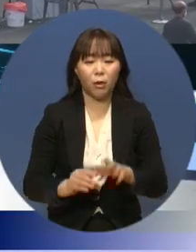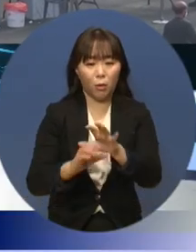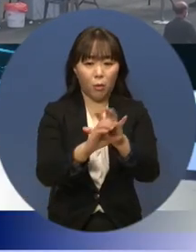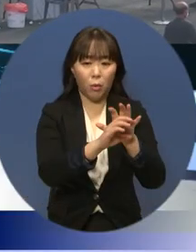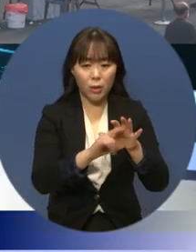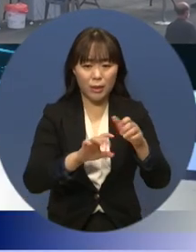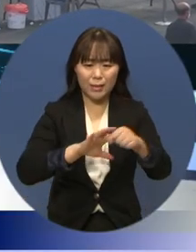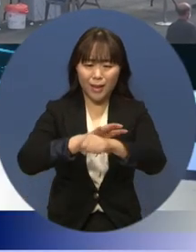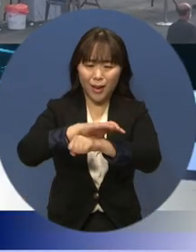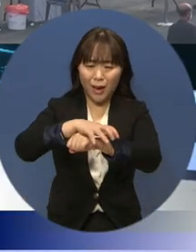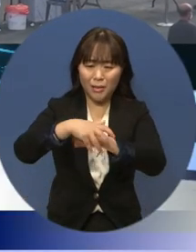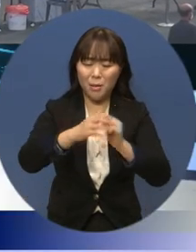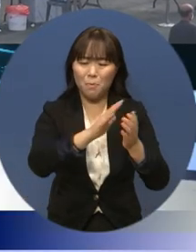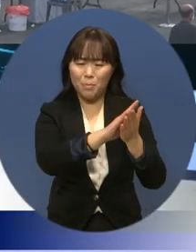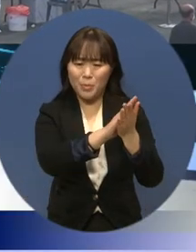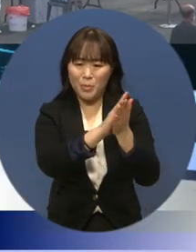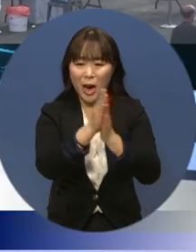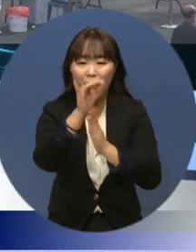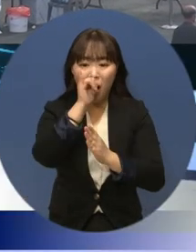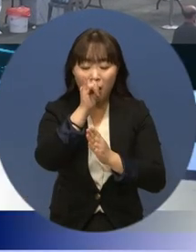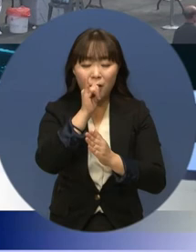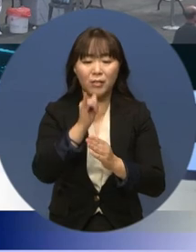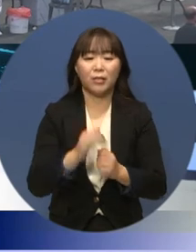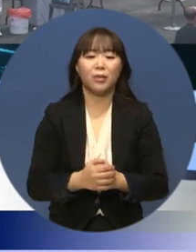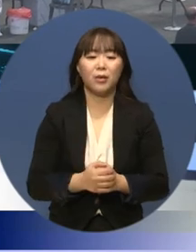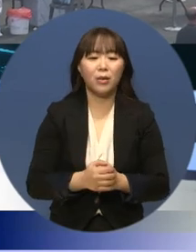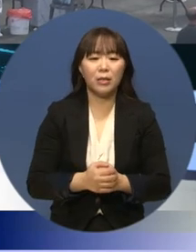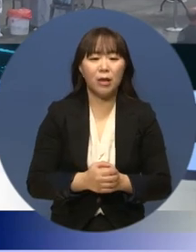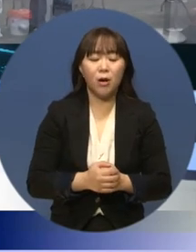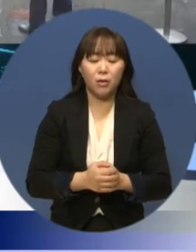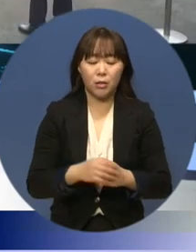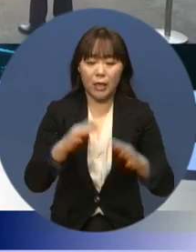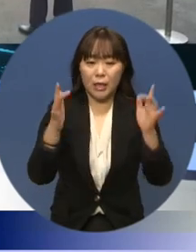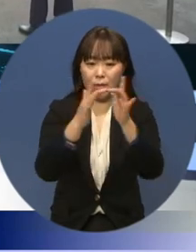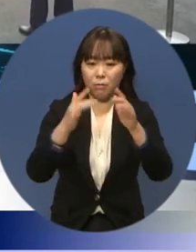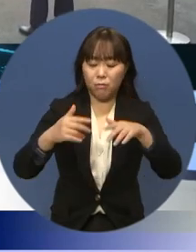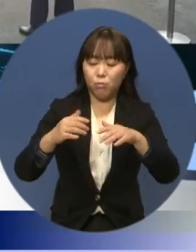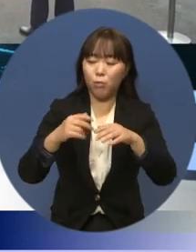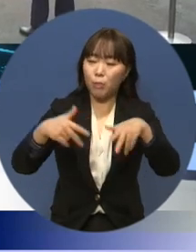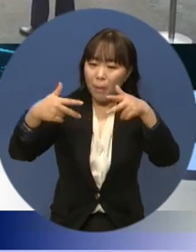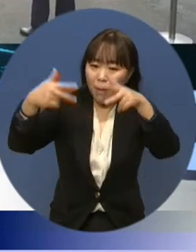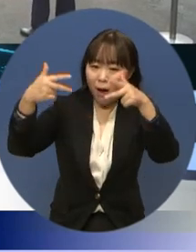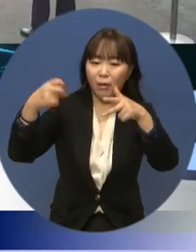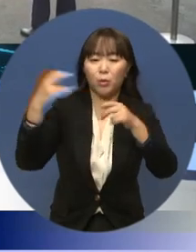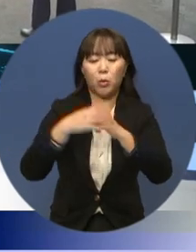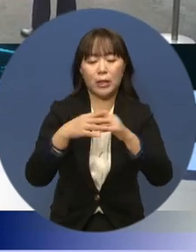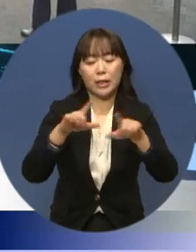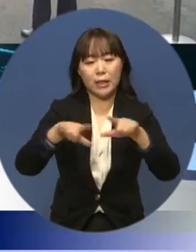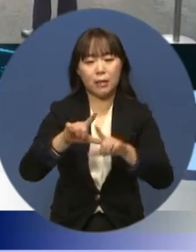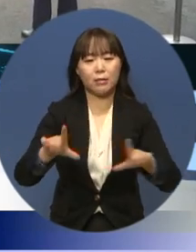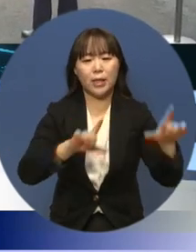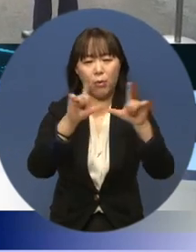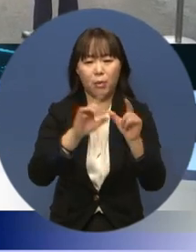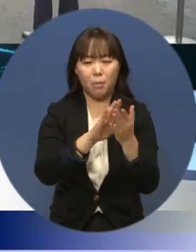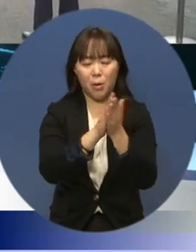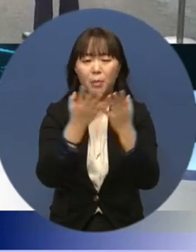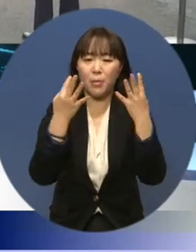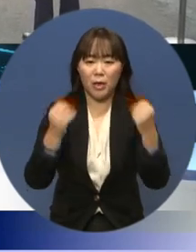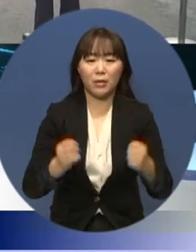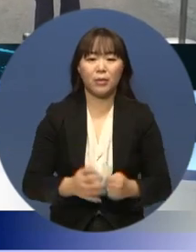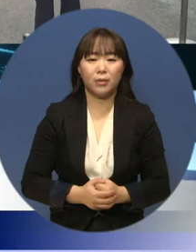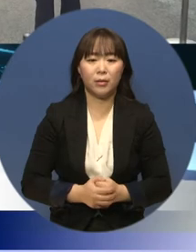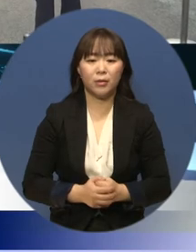코로나19는 전 세계에 큰 변화를 불러왔는데요. 무엇보다 비대면이 강조되며 일상생활이 많이 바뀐